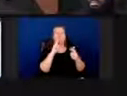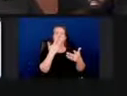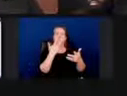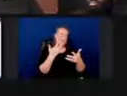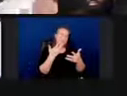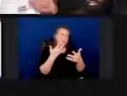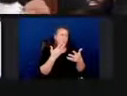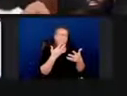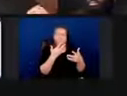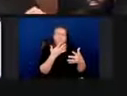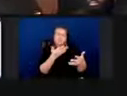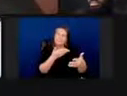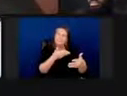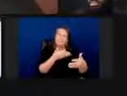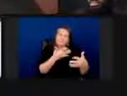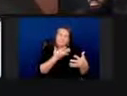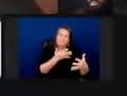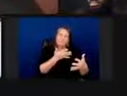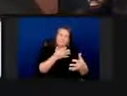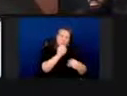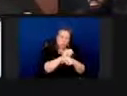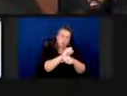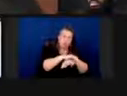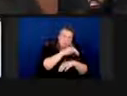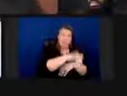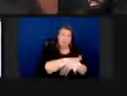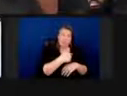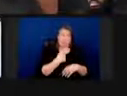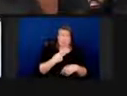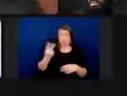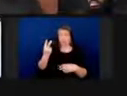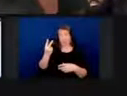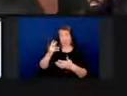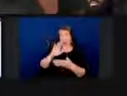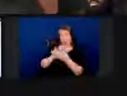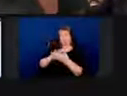المسائل الأساسية المتعلقة طبعا